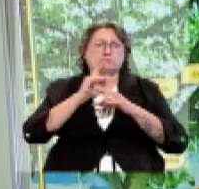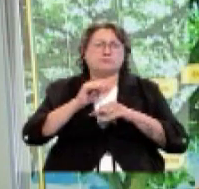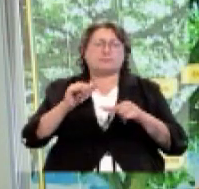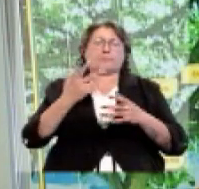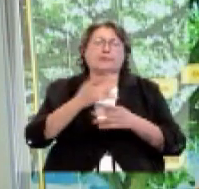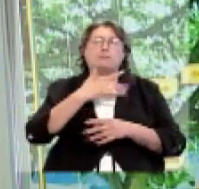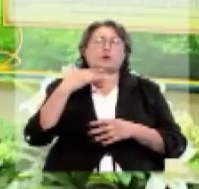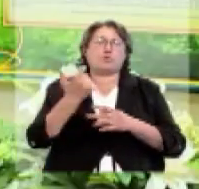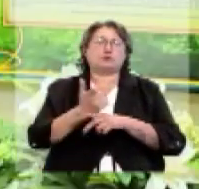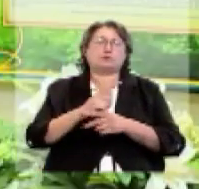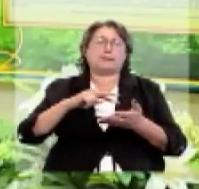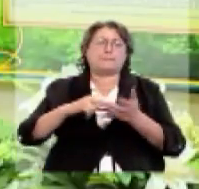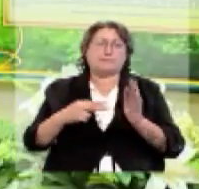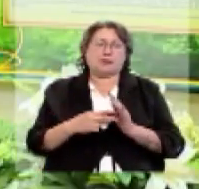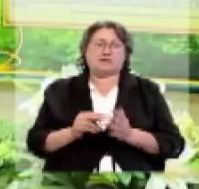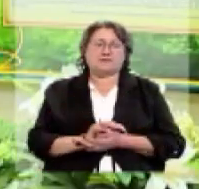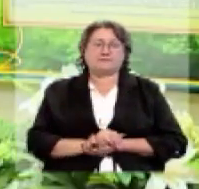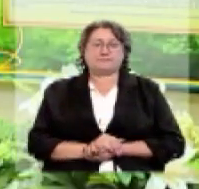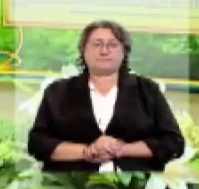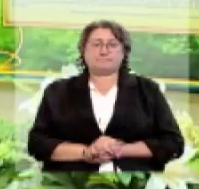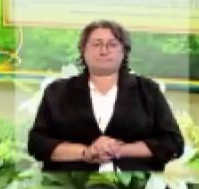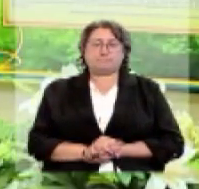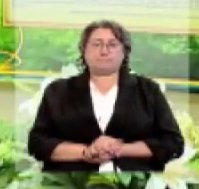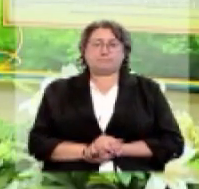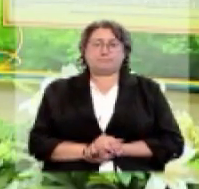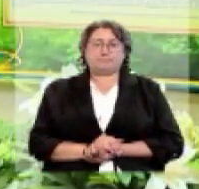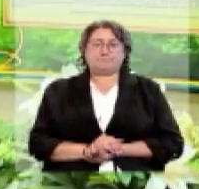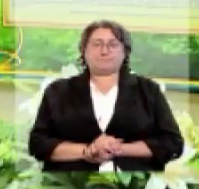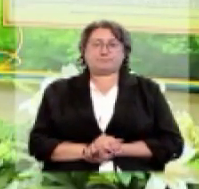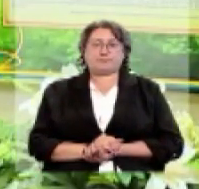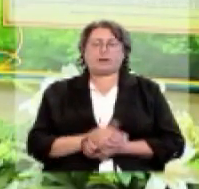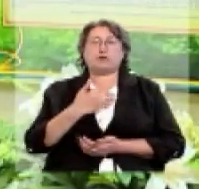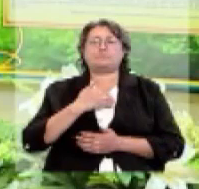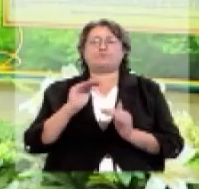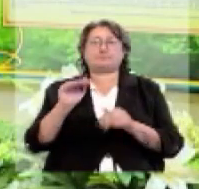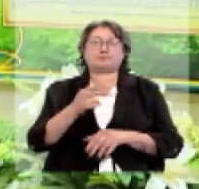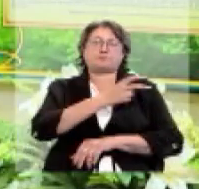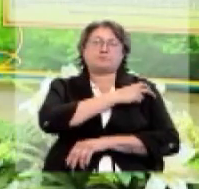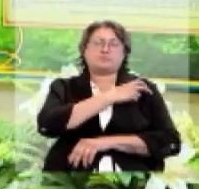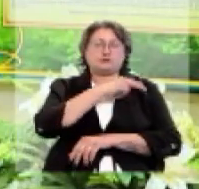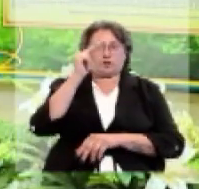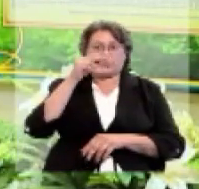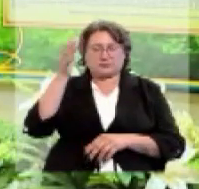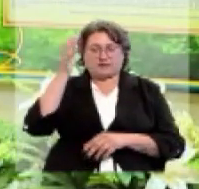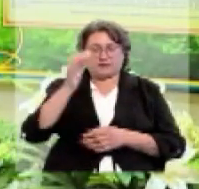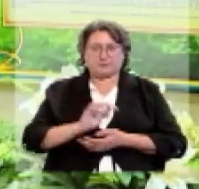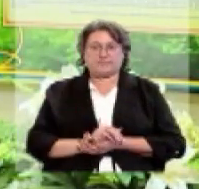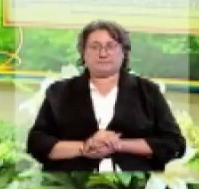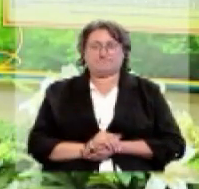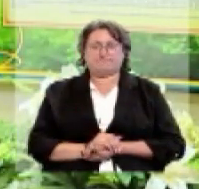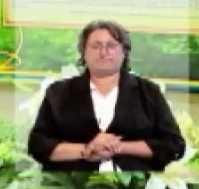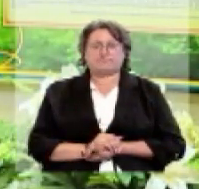асулардан сүрінбей өту керек. Мен кішкентай кезімнен дәрігерлік мамандыққа түскім келген. Сол себепті осыған